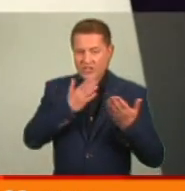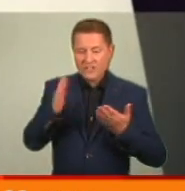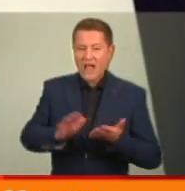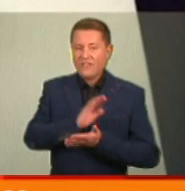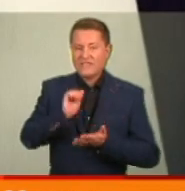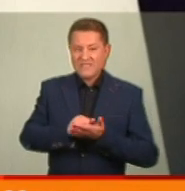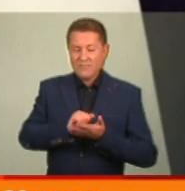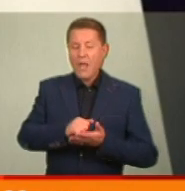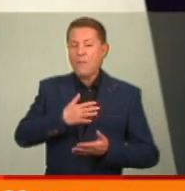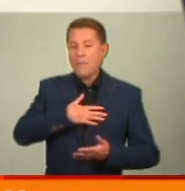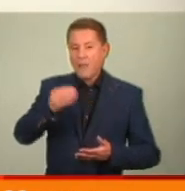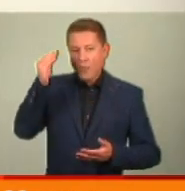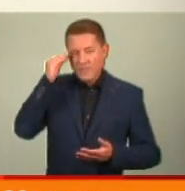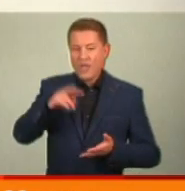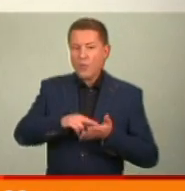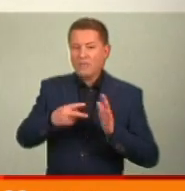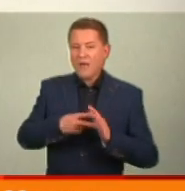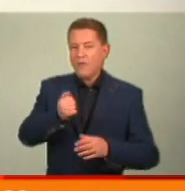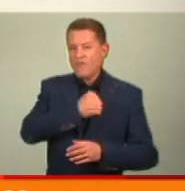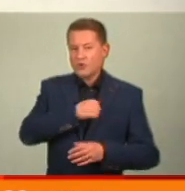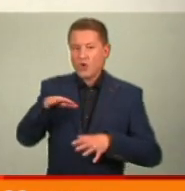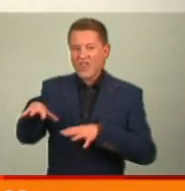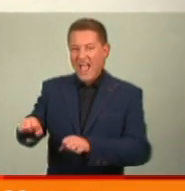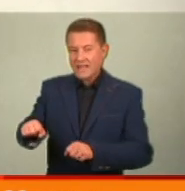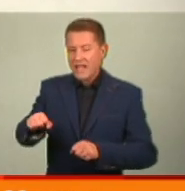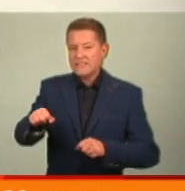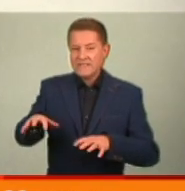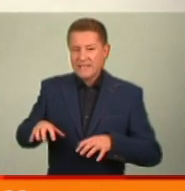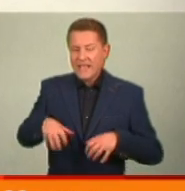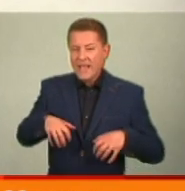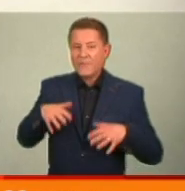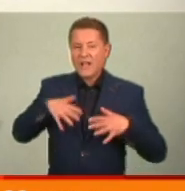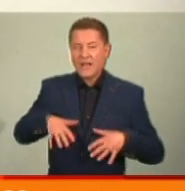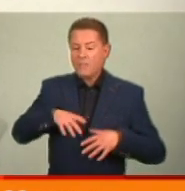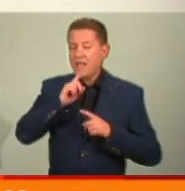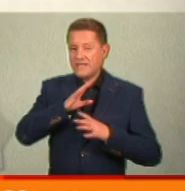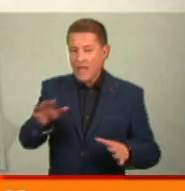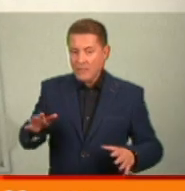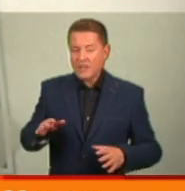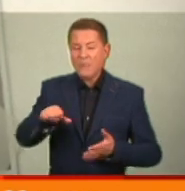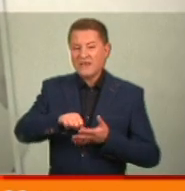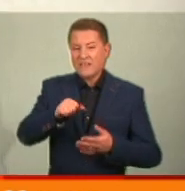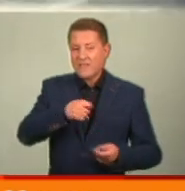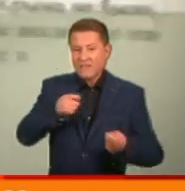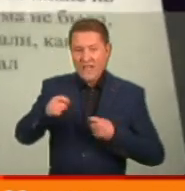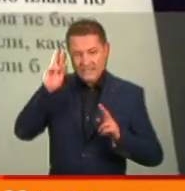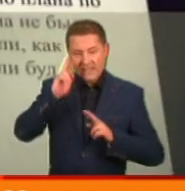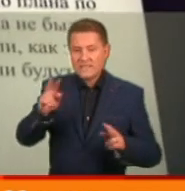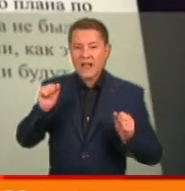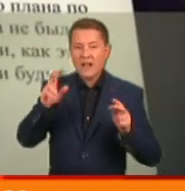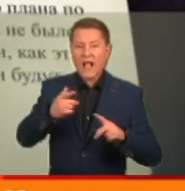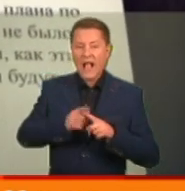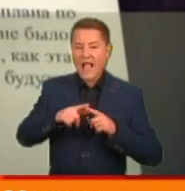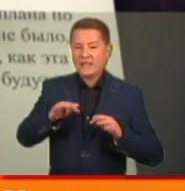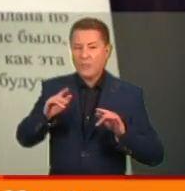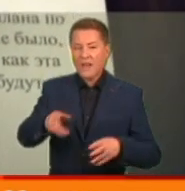мнению, изначально плана по вооруженной аннексии Крыма не было. Представители власти не знали, как эта операция закончится, не